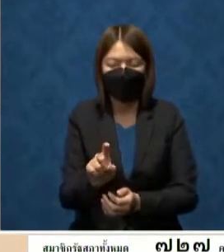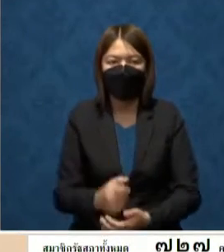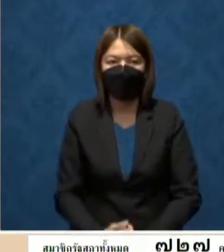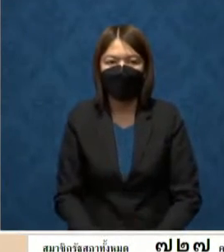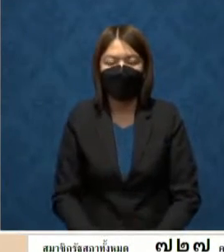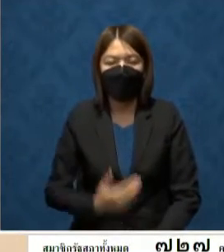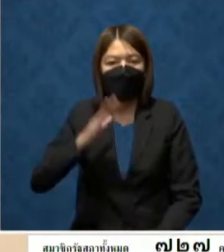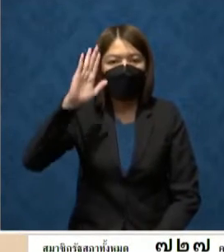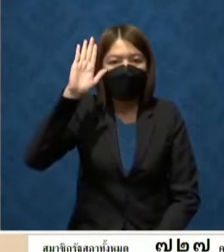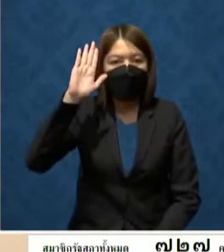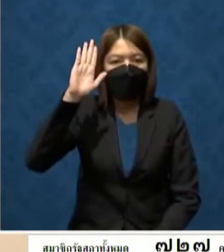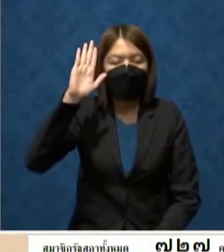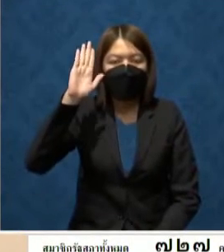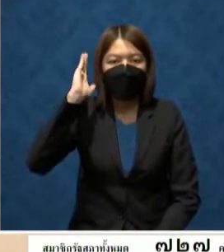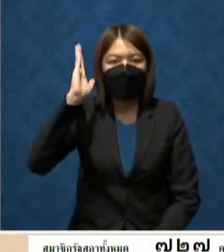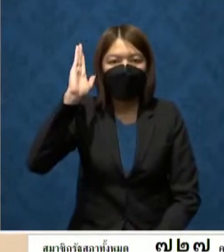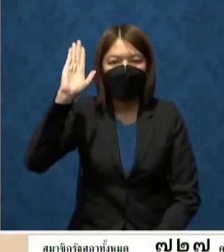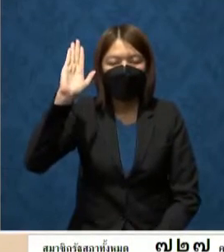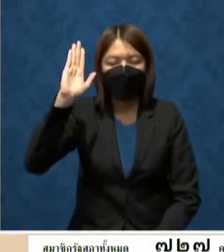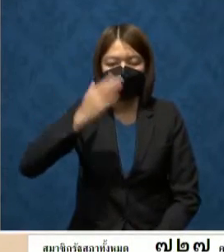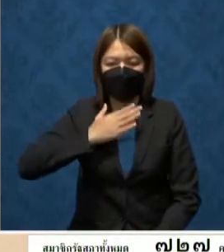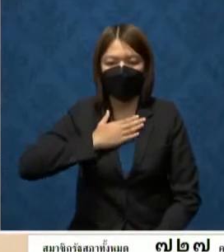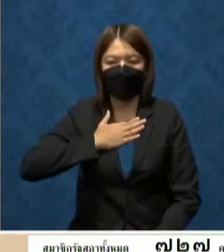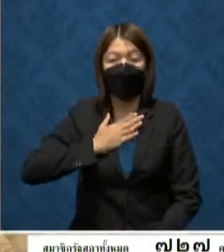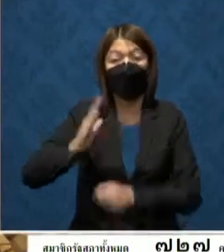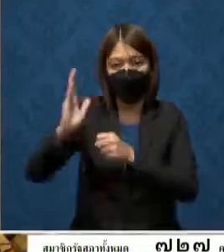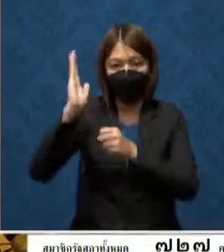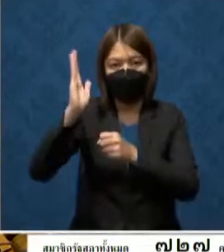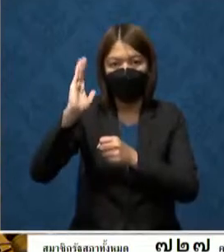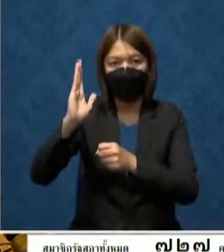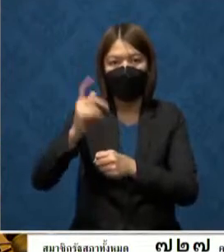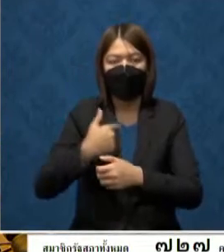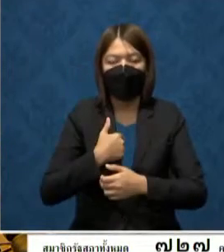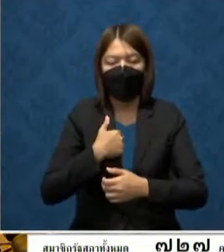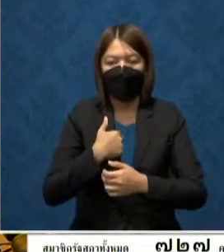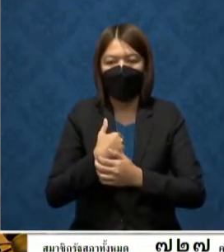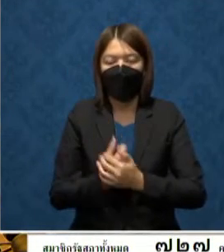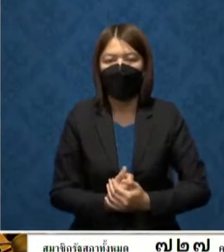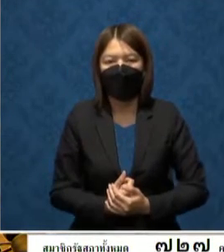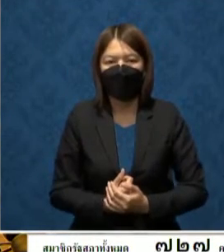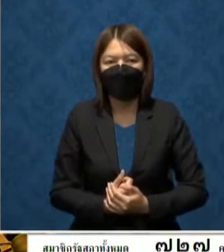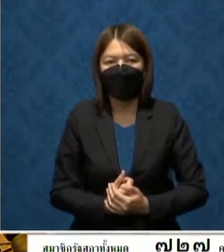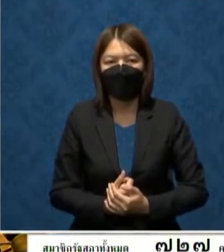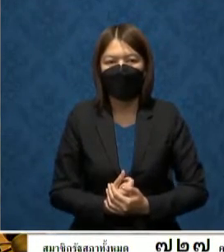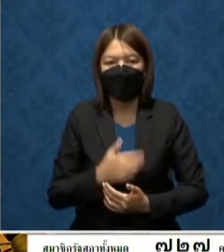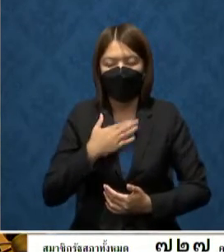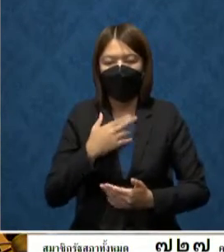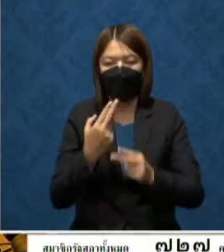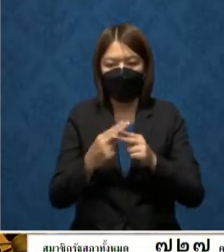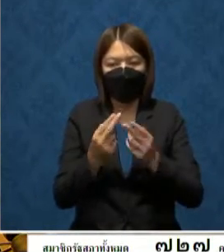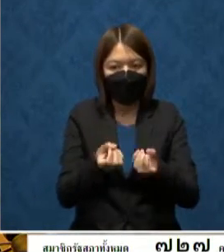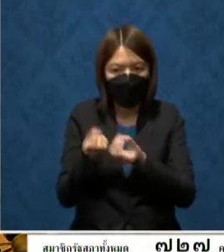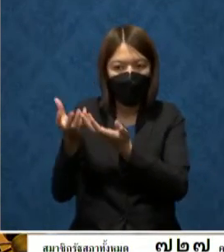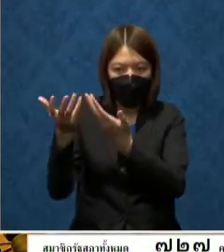ท่านประธานครับผมเป็นผู้อภิปรายขอสงวนคำแปรยติท่านหนึ่งแล้วก็ส่งรายชื่อไป